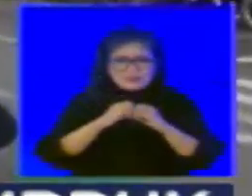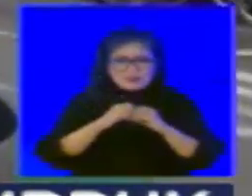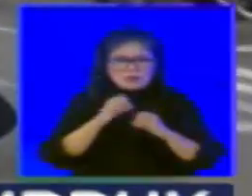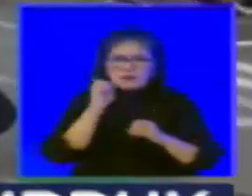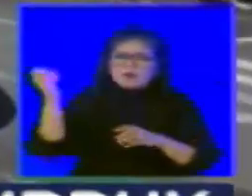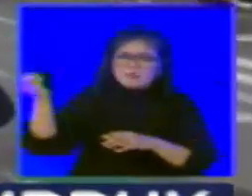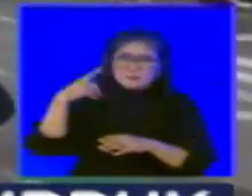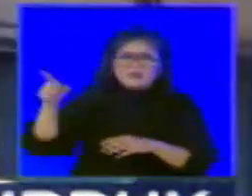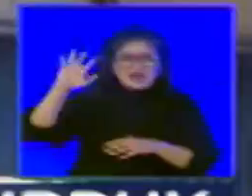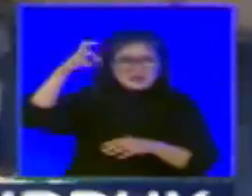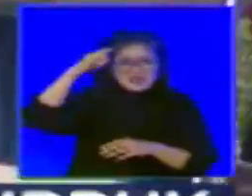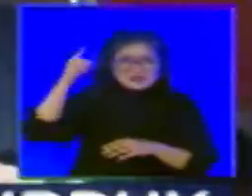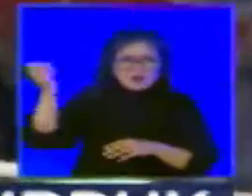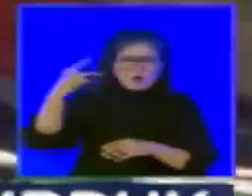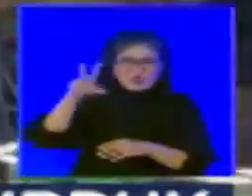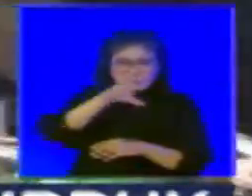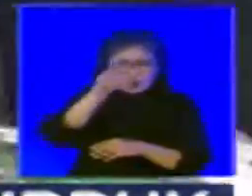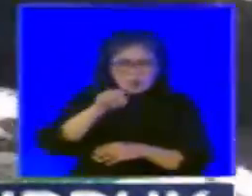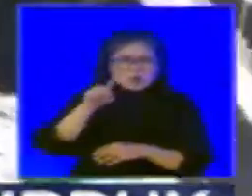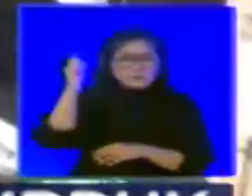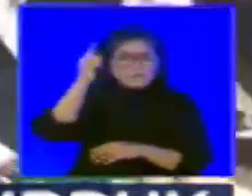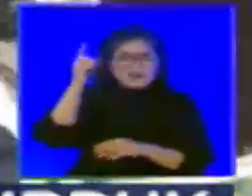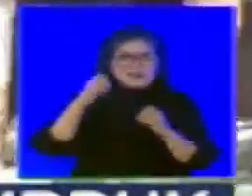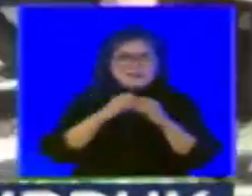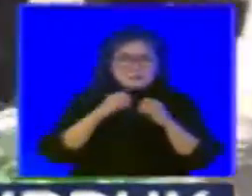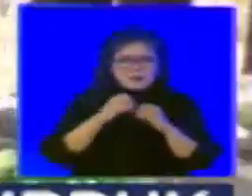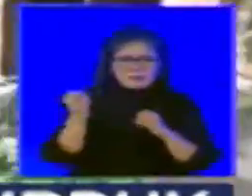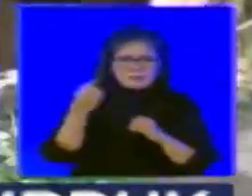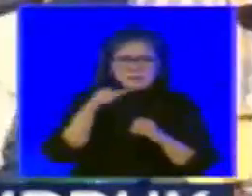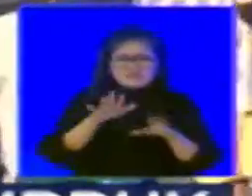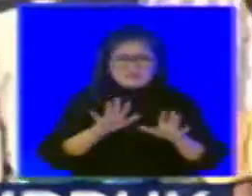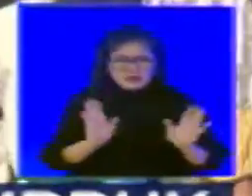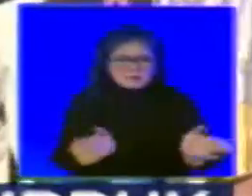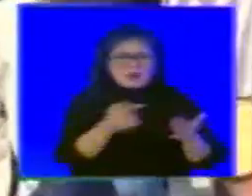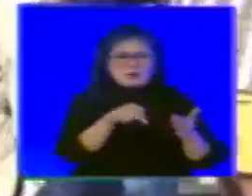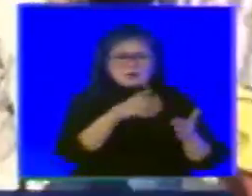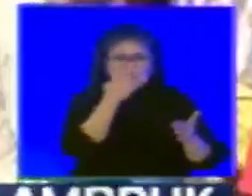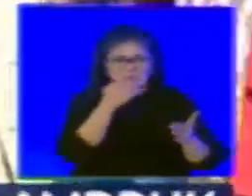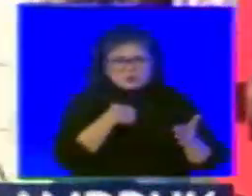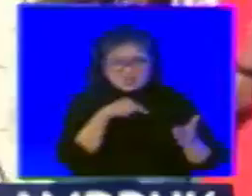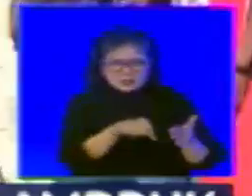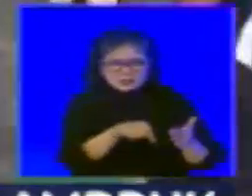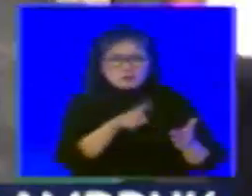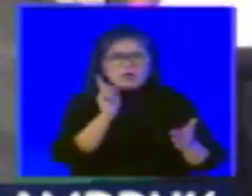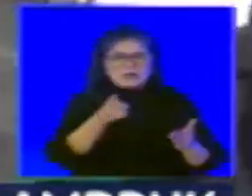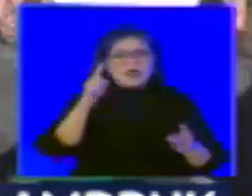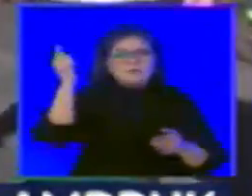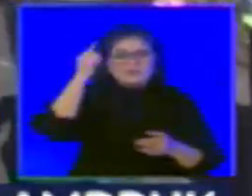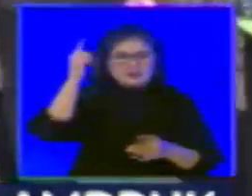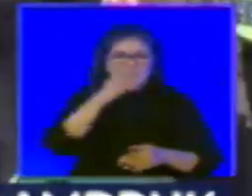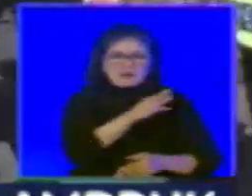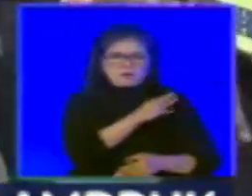Diskominfo Pemkab Jember, jika jalan raya tersebut menjadi ranah Provinsi Jatim, sementara bangunan yang berada di atasnya milik Pemkab